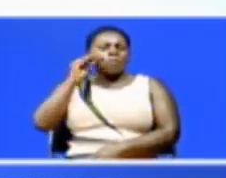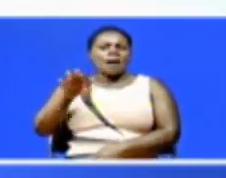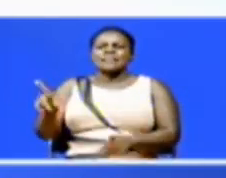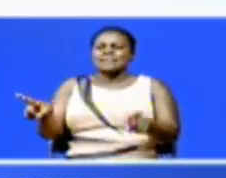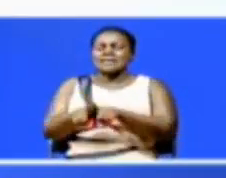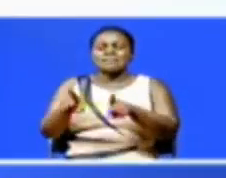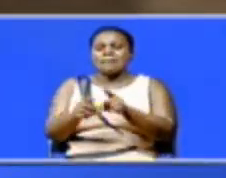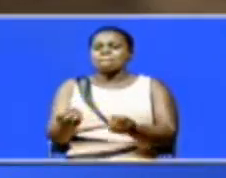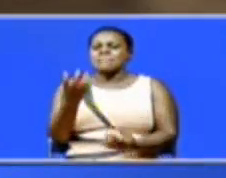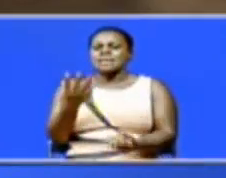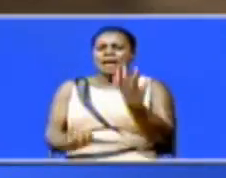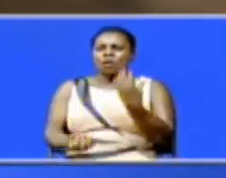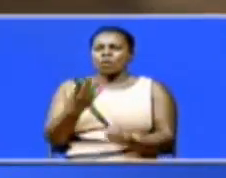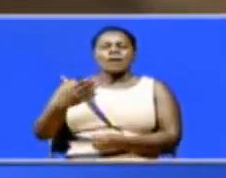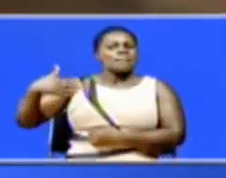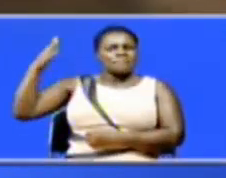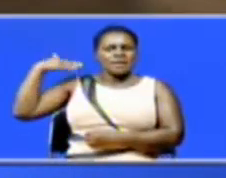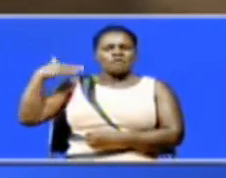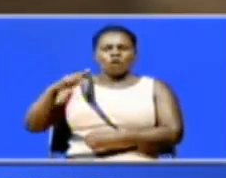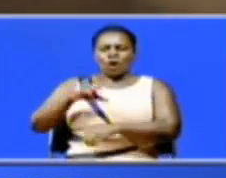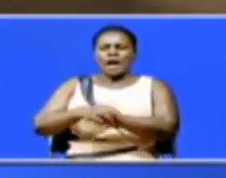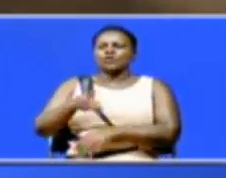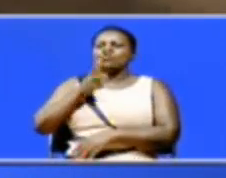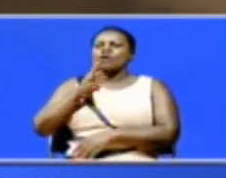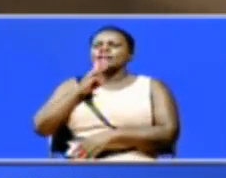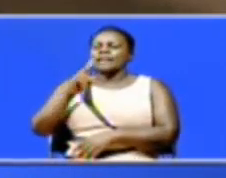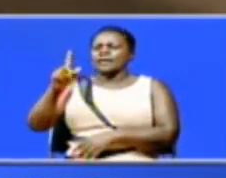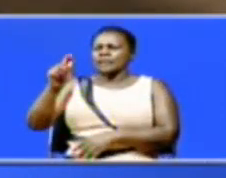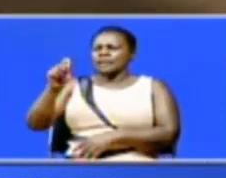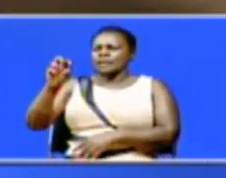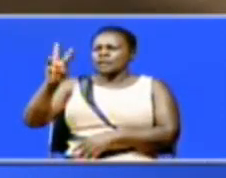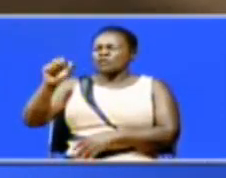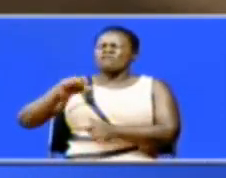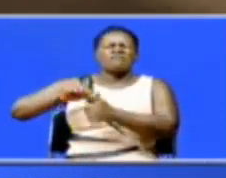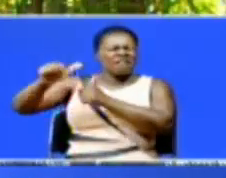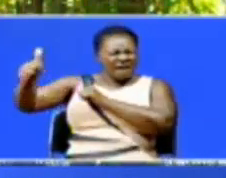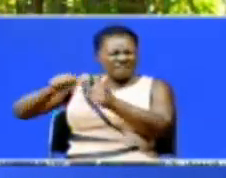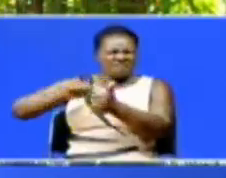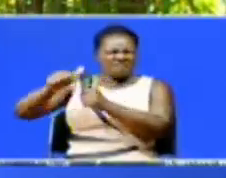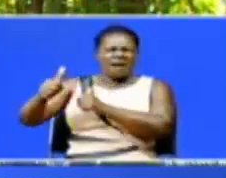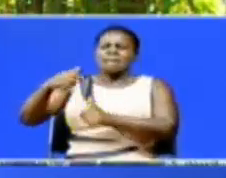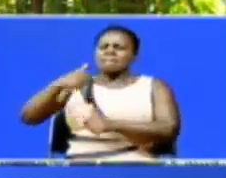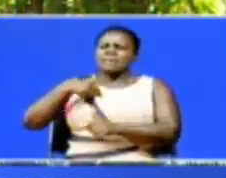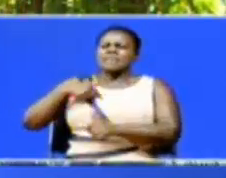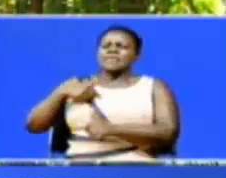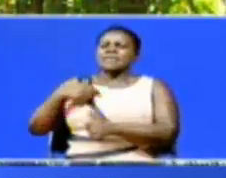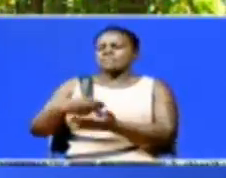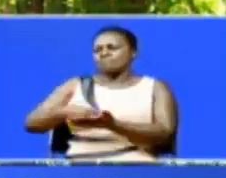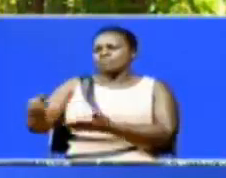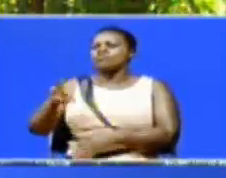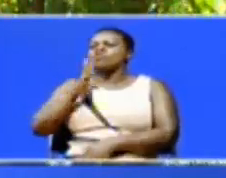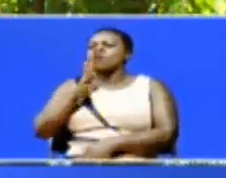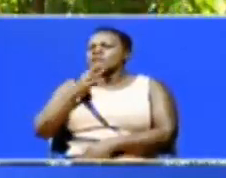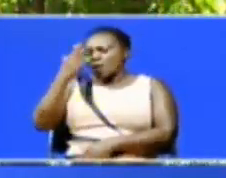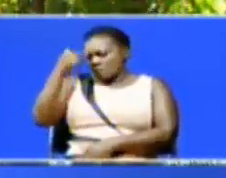kama muujiza. Si tulikuwa tunachota mahali inaitwa Thwake, mbali sana. Kwanza mimi nilikuwa nanunua maji